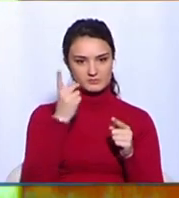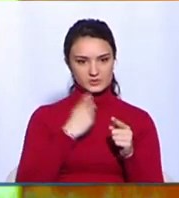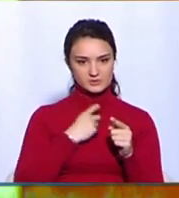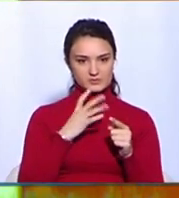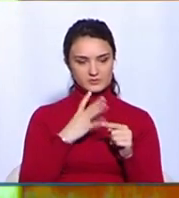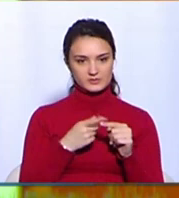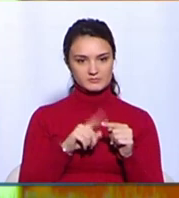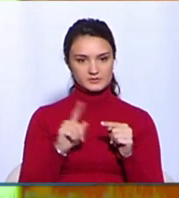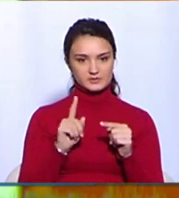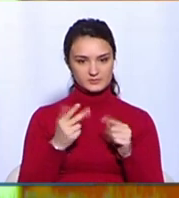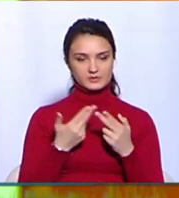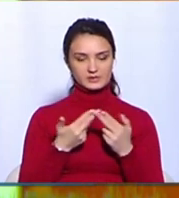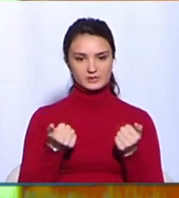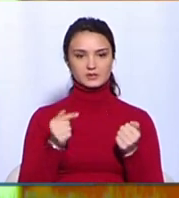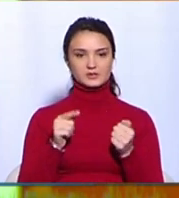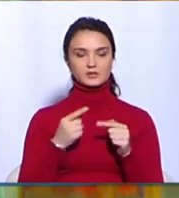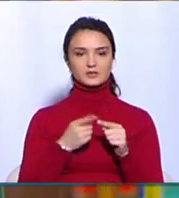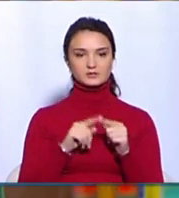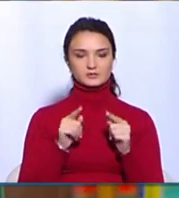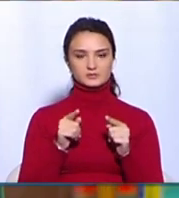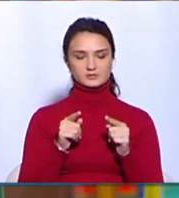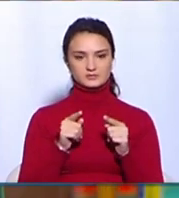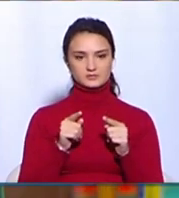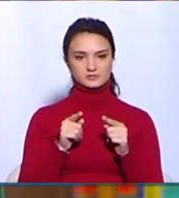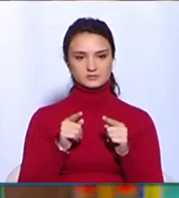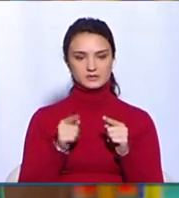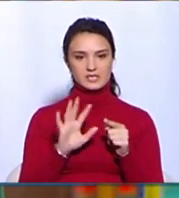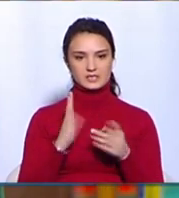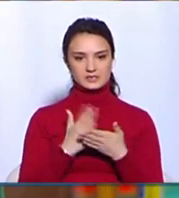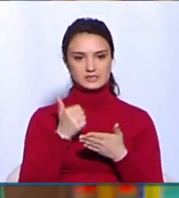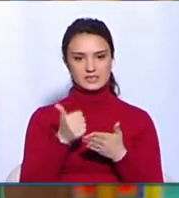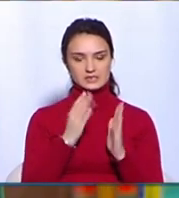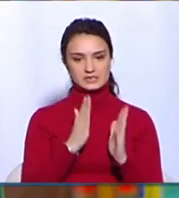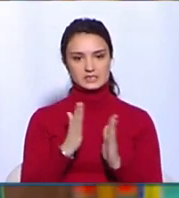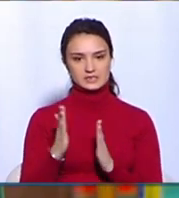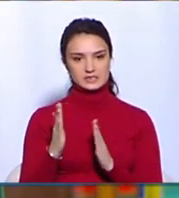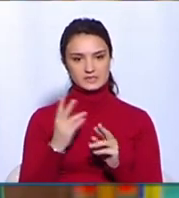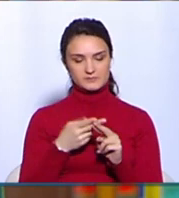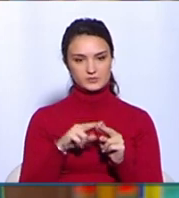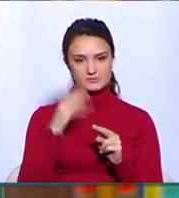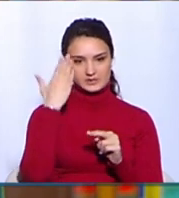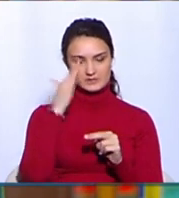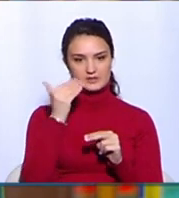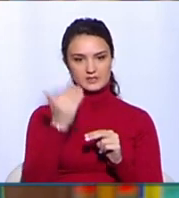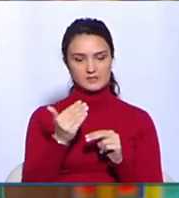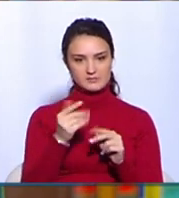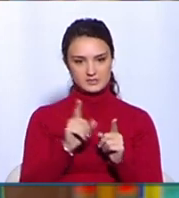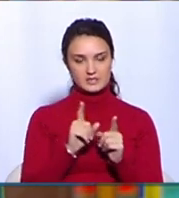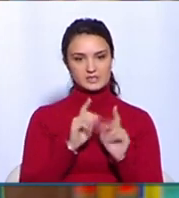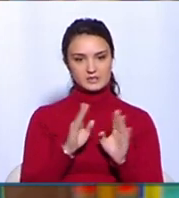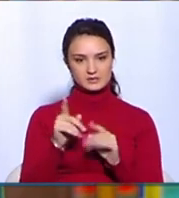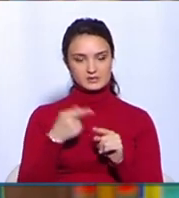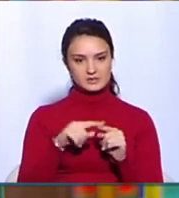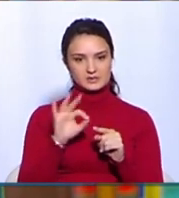იყო იმის, რომ დიახ, ეს არ არის კარგი საქციელი, იმიტომ რომ სხვა ამ საქციელის